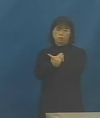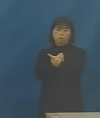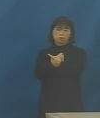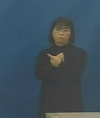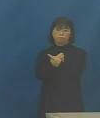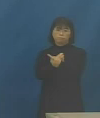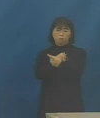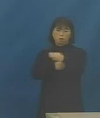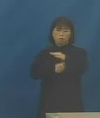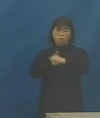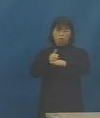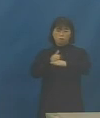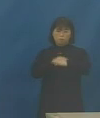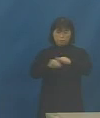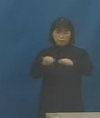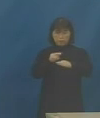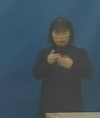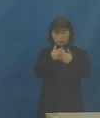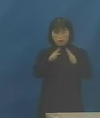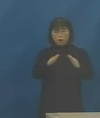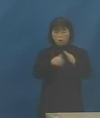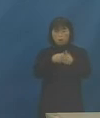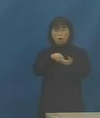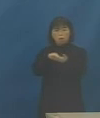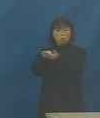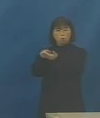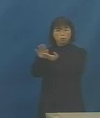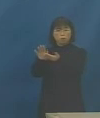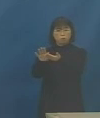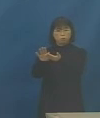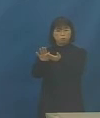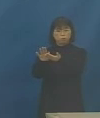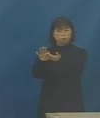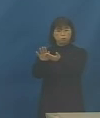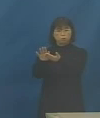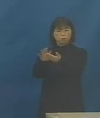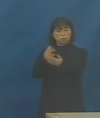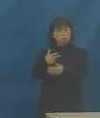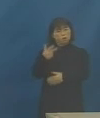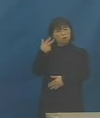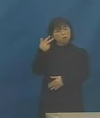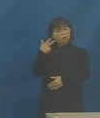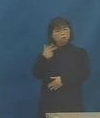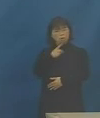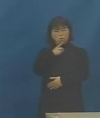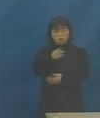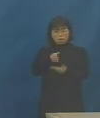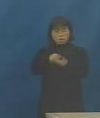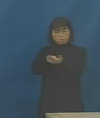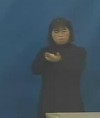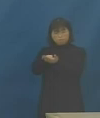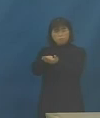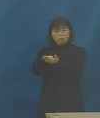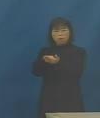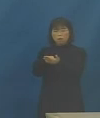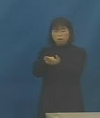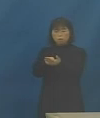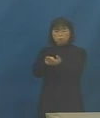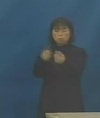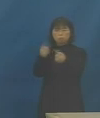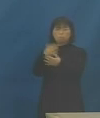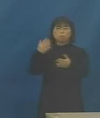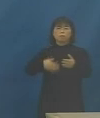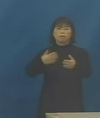知事会は要望させていただいてますが先週もだいぶ申し上げたんですけど結局治ってない